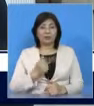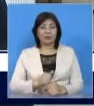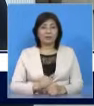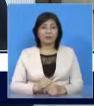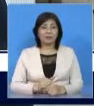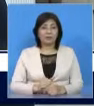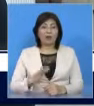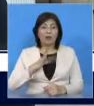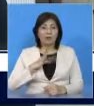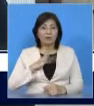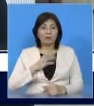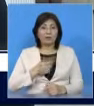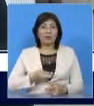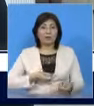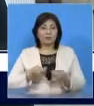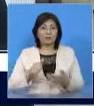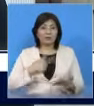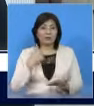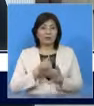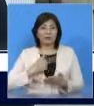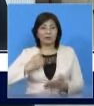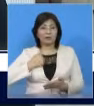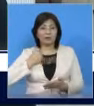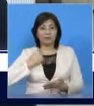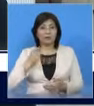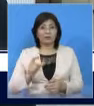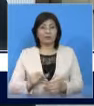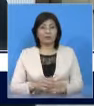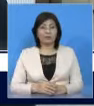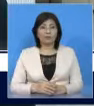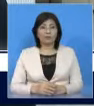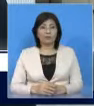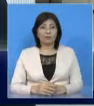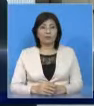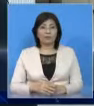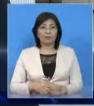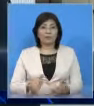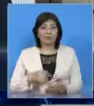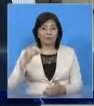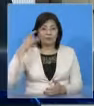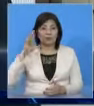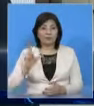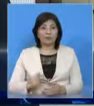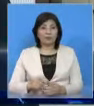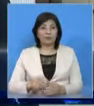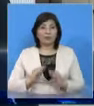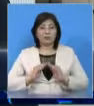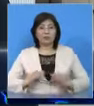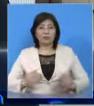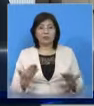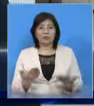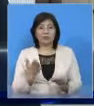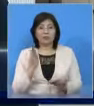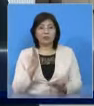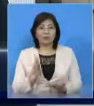полководцем главнокомандующим золотой ордой одним из ключевых фигур и дети сейчас будет